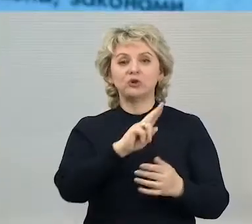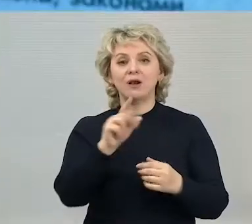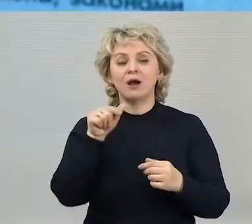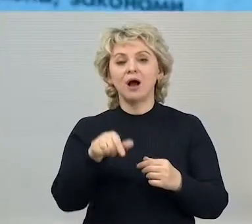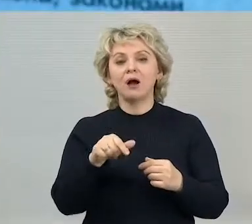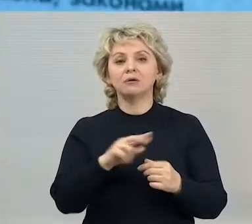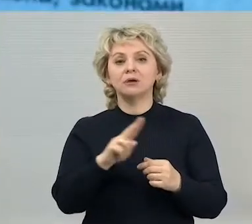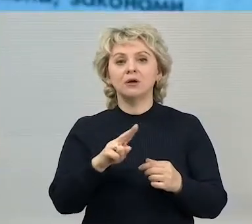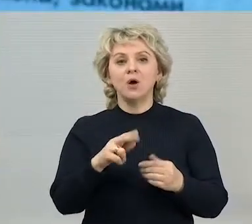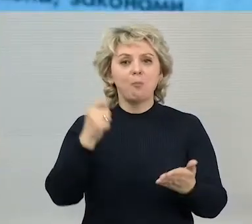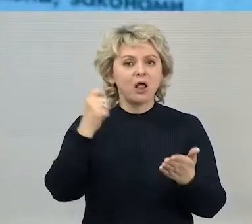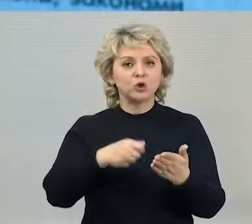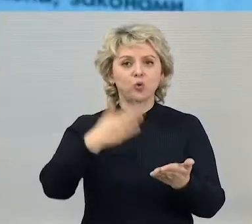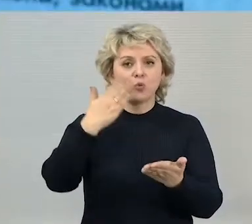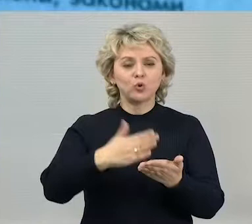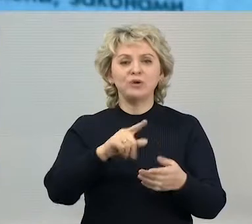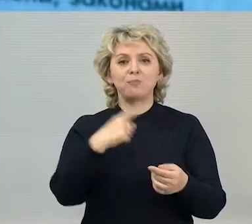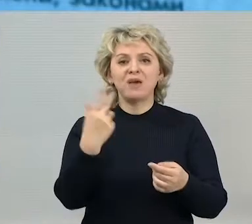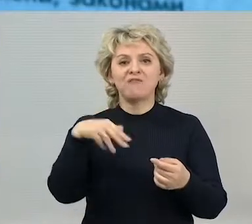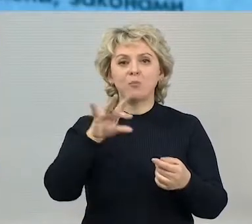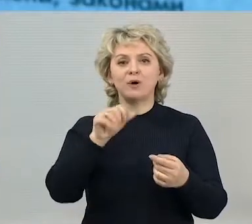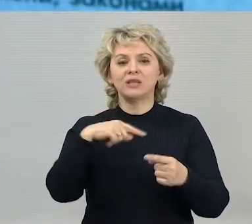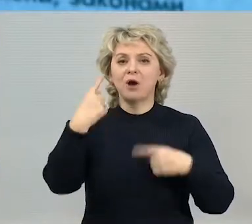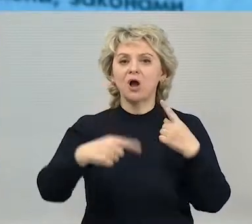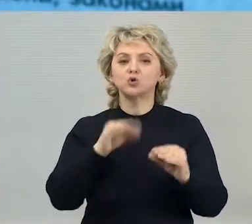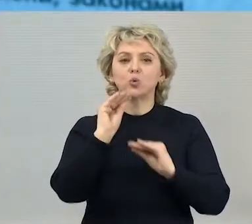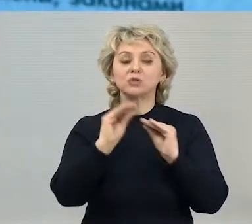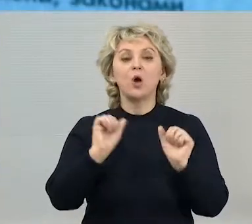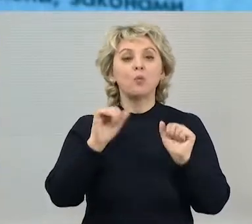не знаю, там, молотком, да, рубить первобытным колесо, вот как устроено. Ну,